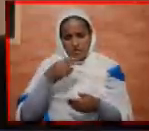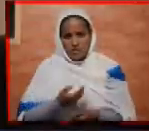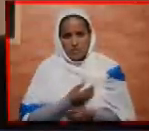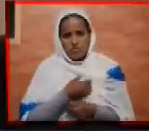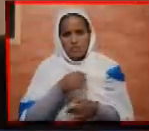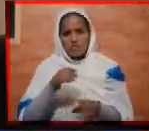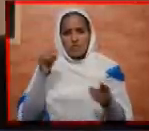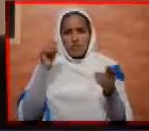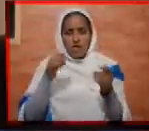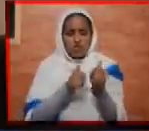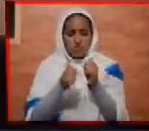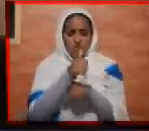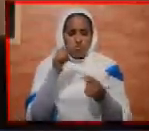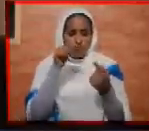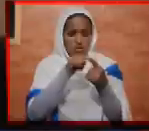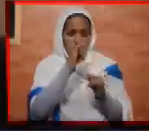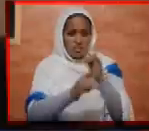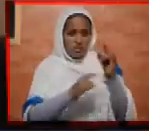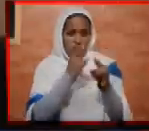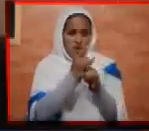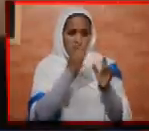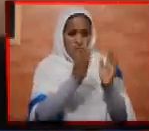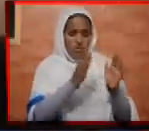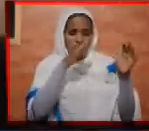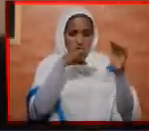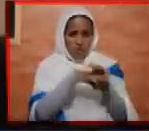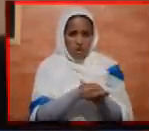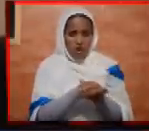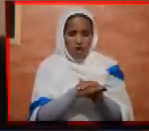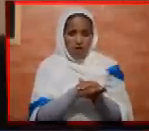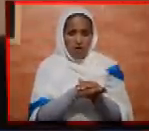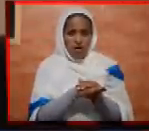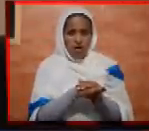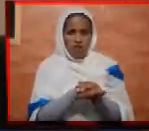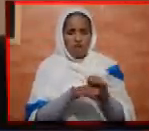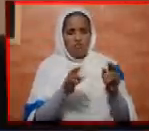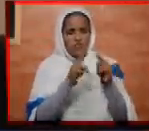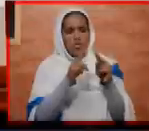6 ዓመት 4 ዓመት የኖረውን ዘመናዊ ጓደኛቸው በአንድ ዓመት ነው